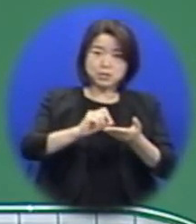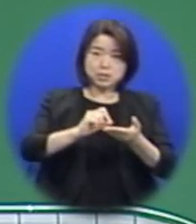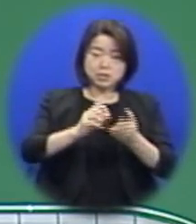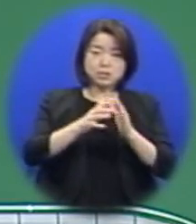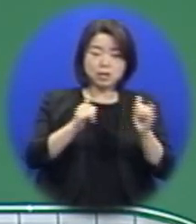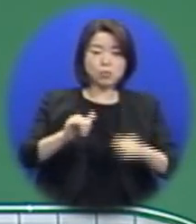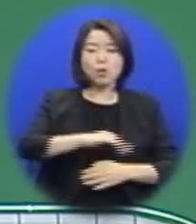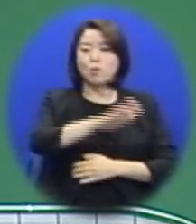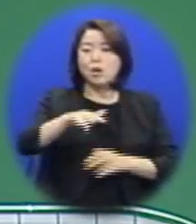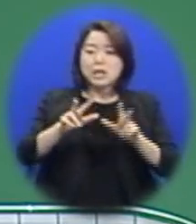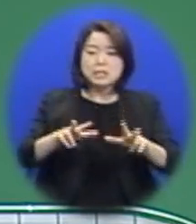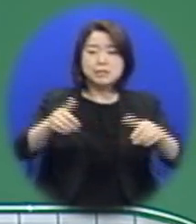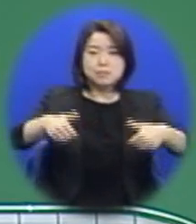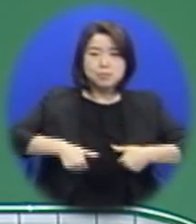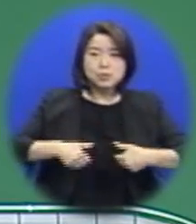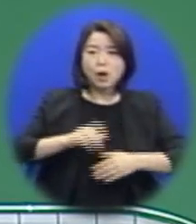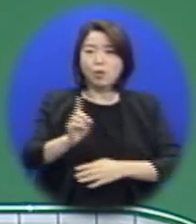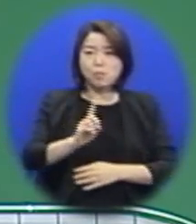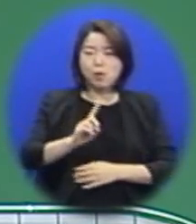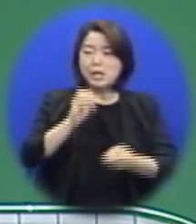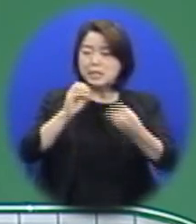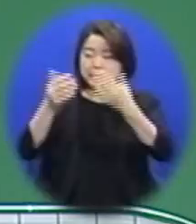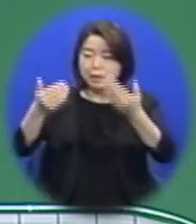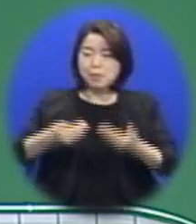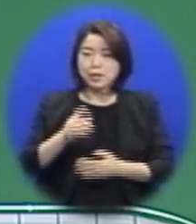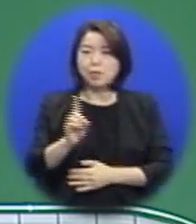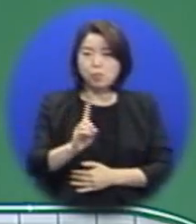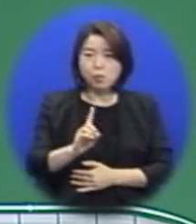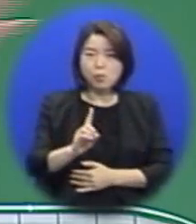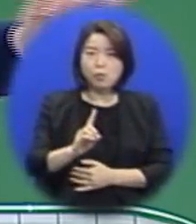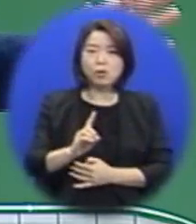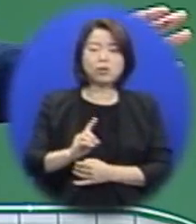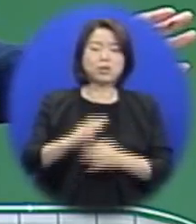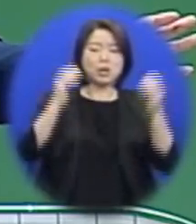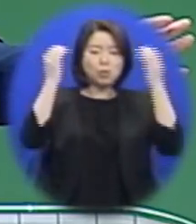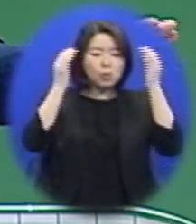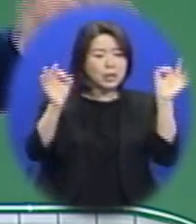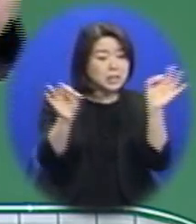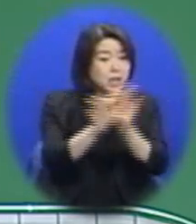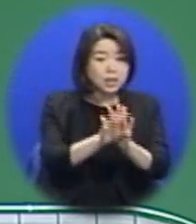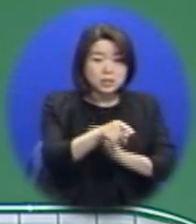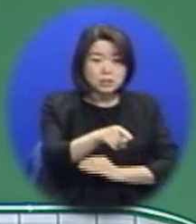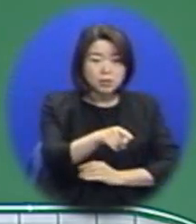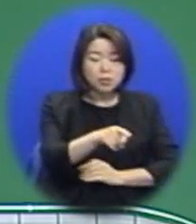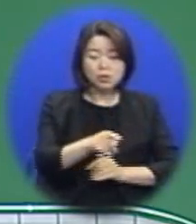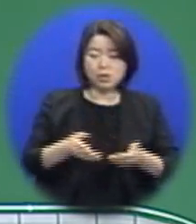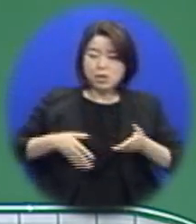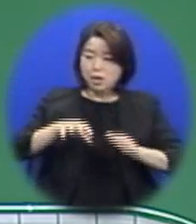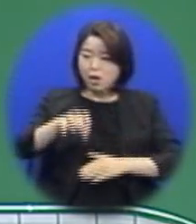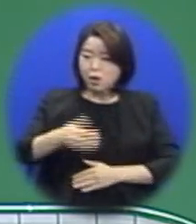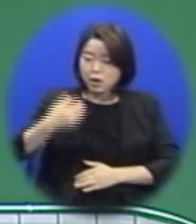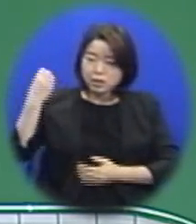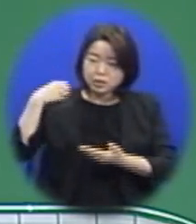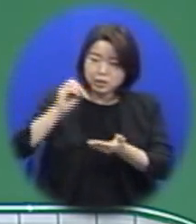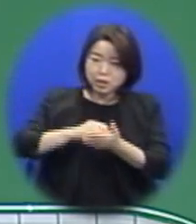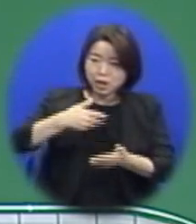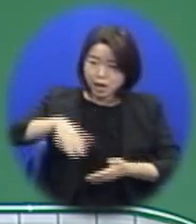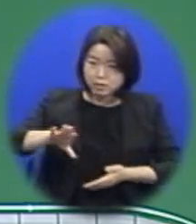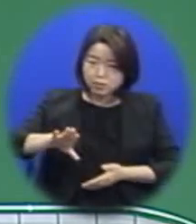필요하냐? 우리가 받아야 될 응답이 무엇인가? 고난이 없어지는 거, 고향으로 다시 돌아가는 거